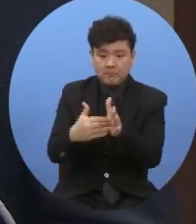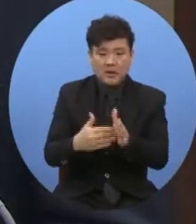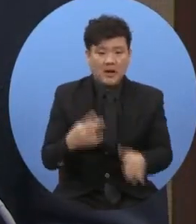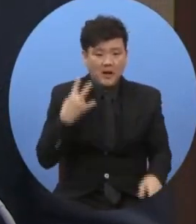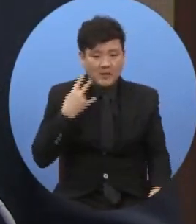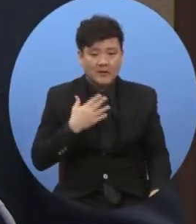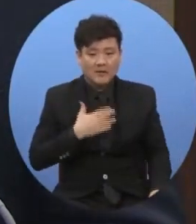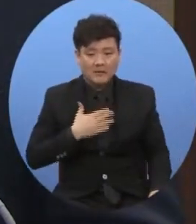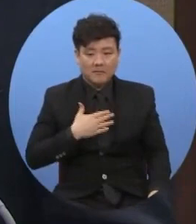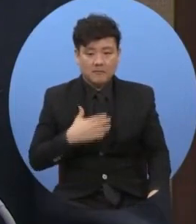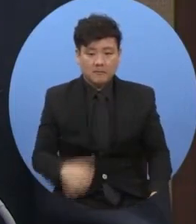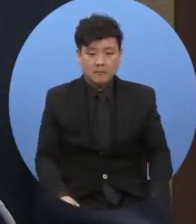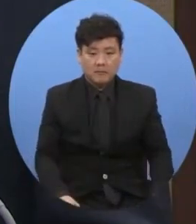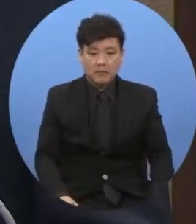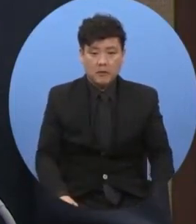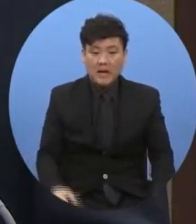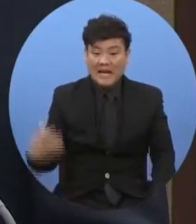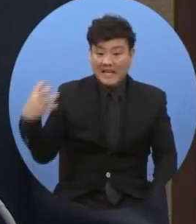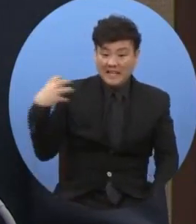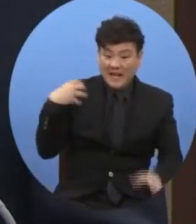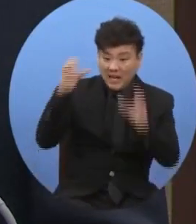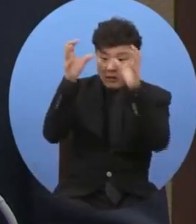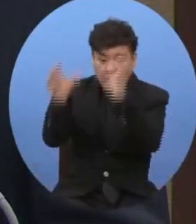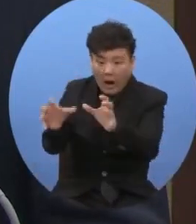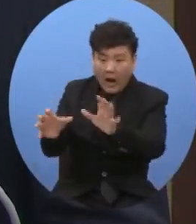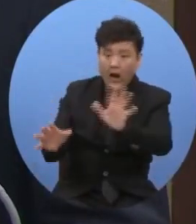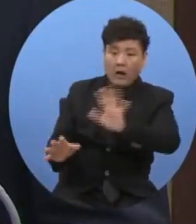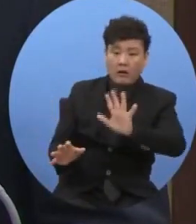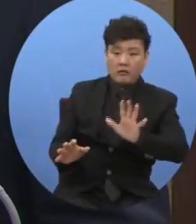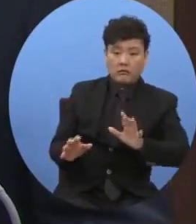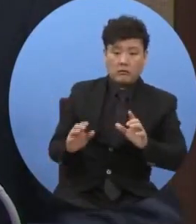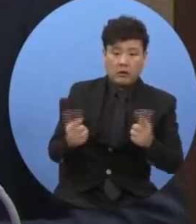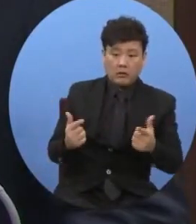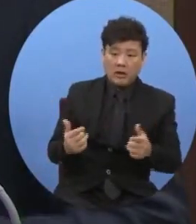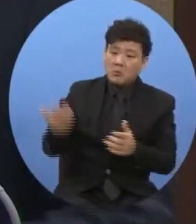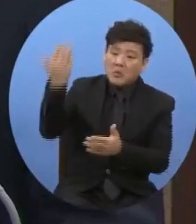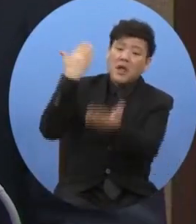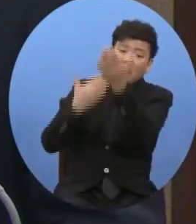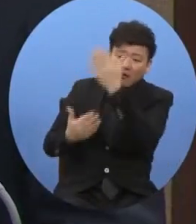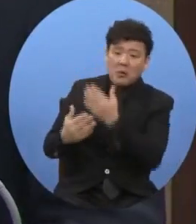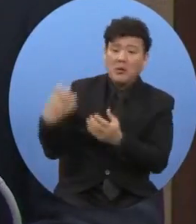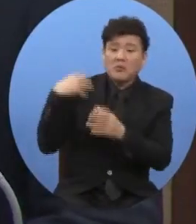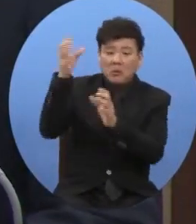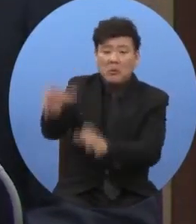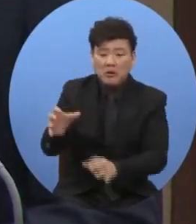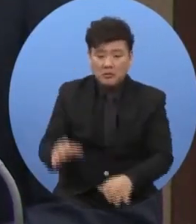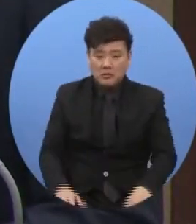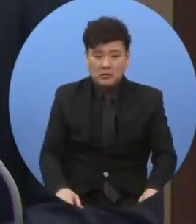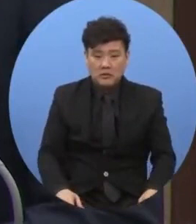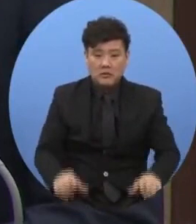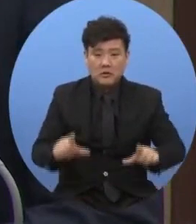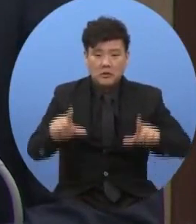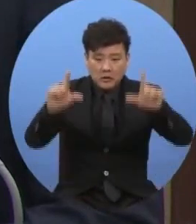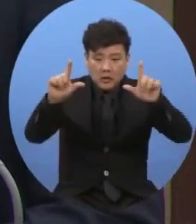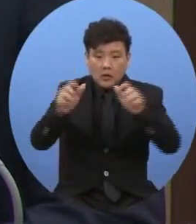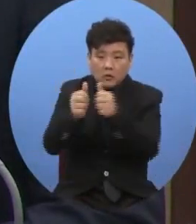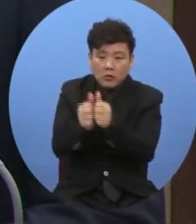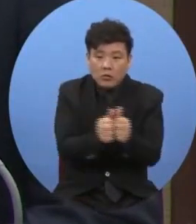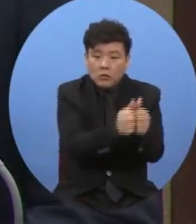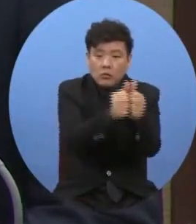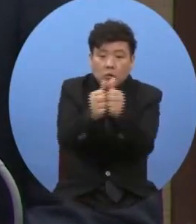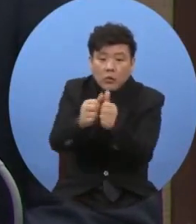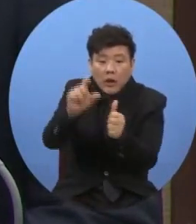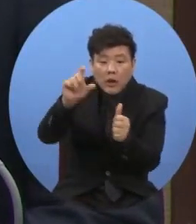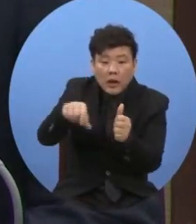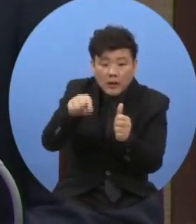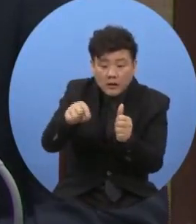알겠습니다. 사장님, 그 책임을 전가할 생각이 있었으면 벌써 했을 겁니다. 네, 알겠습니다. 그 기후동행 카드가 원래 독일 티켓을 이제